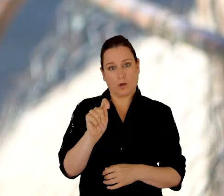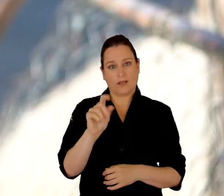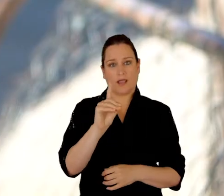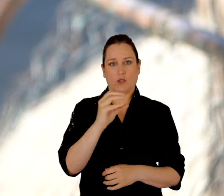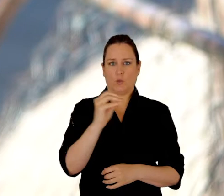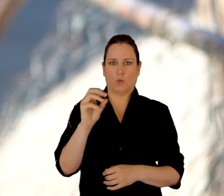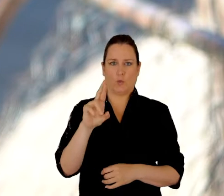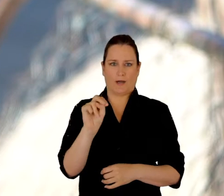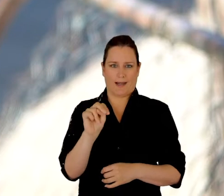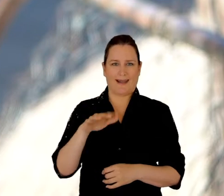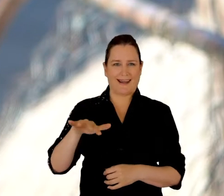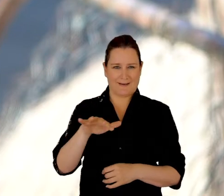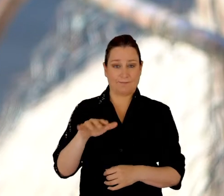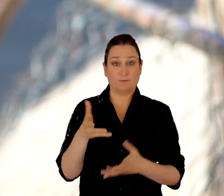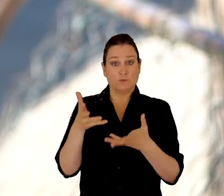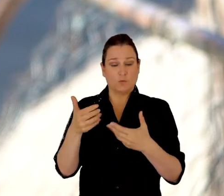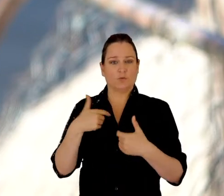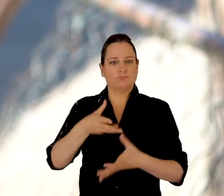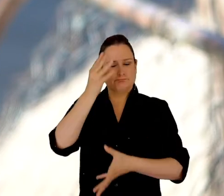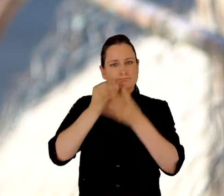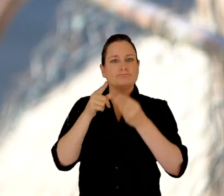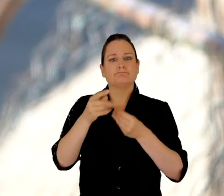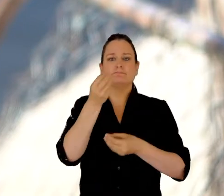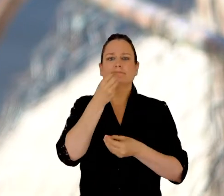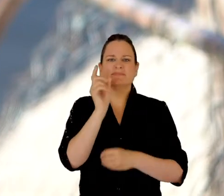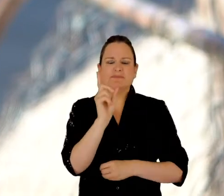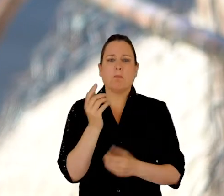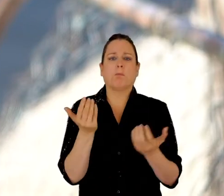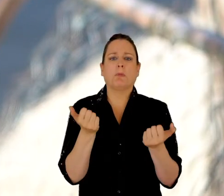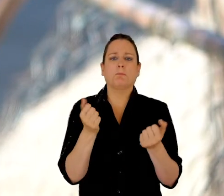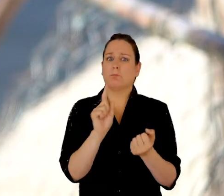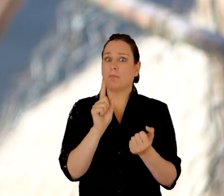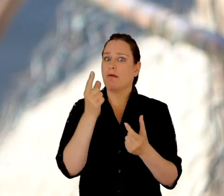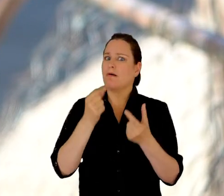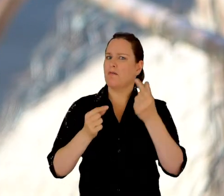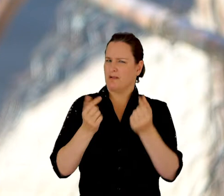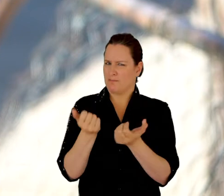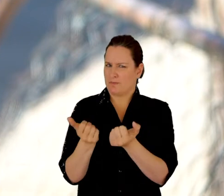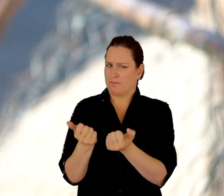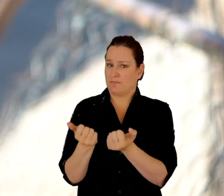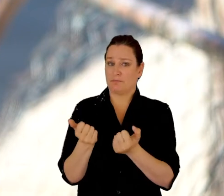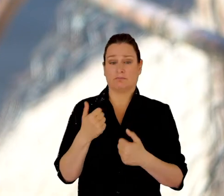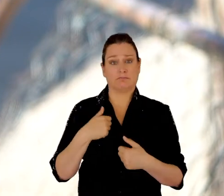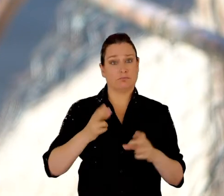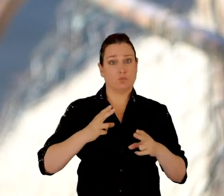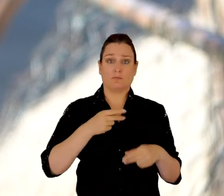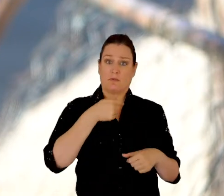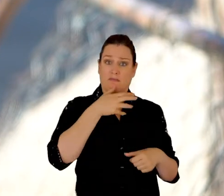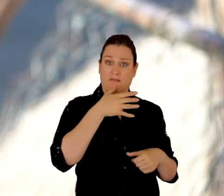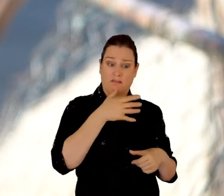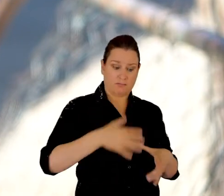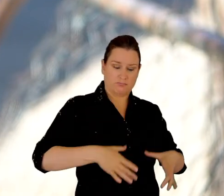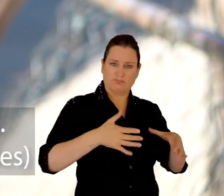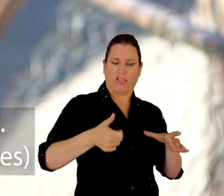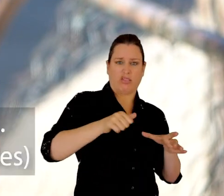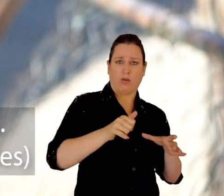ik geleerd waar die mensen die melkpap maken. Met andere woorden, hulle gooi niet zoals ons vandaag water in die pot gooi om te